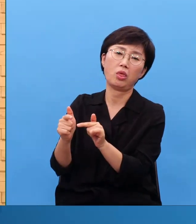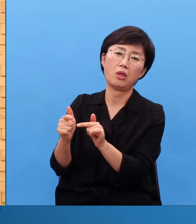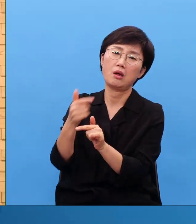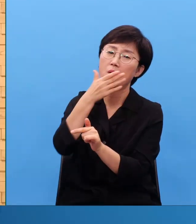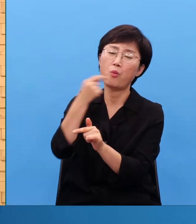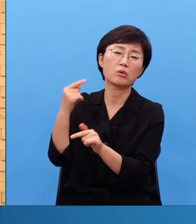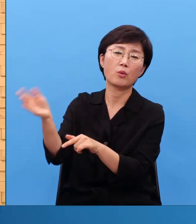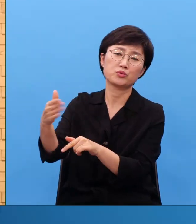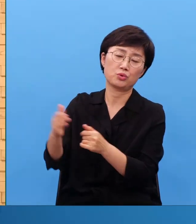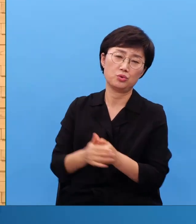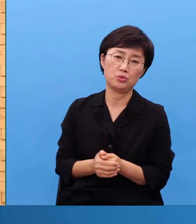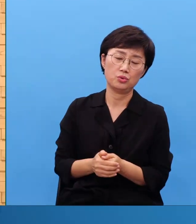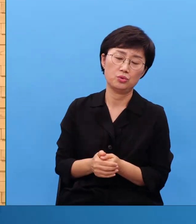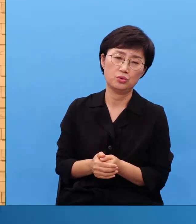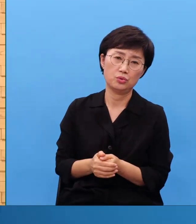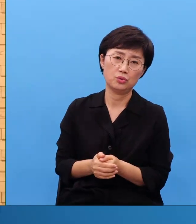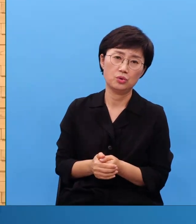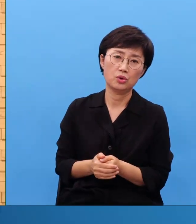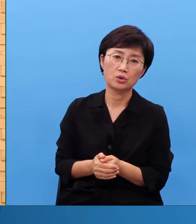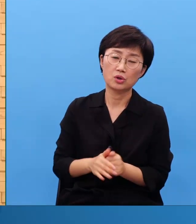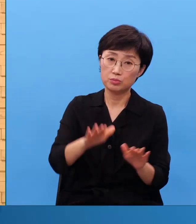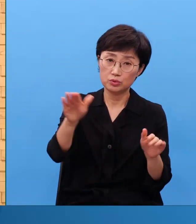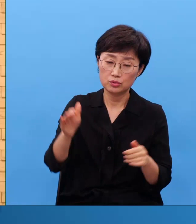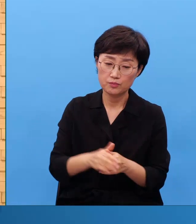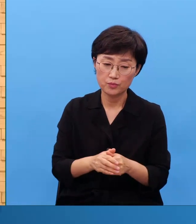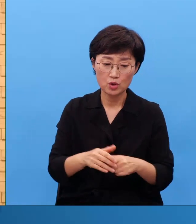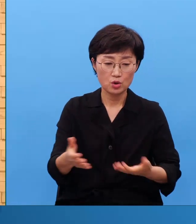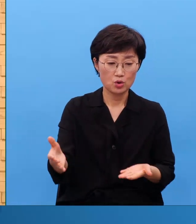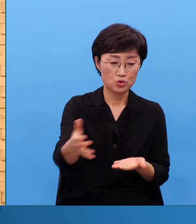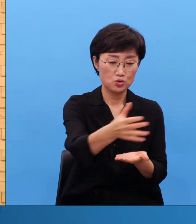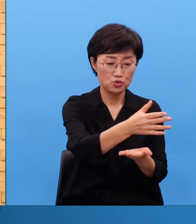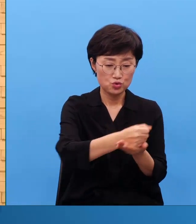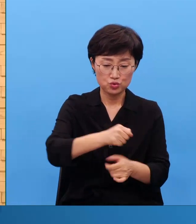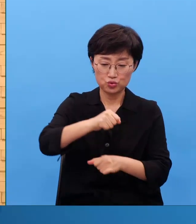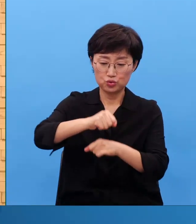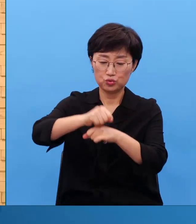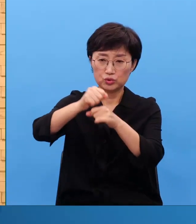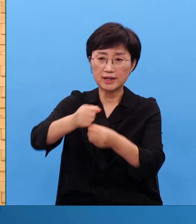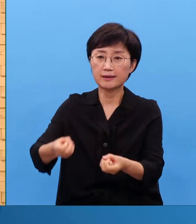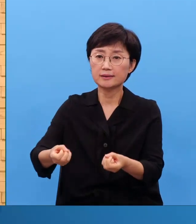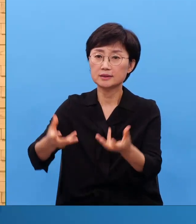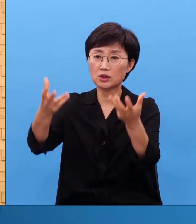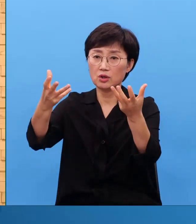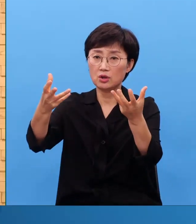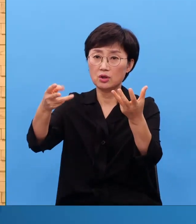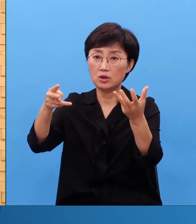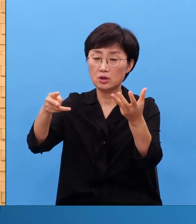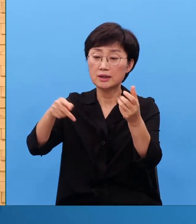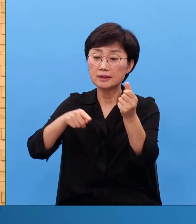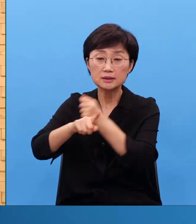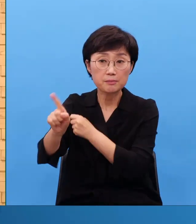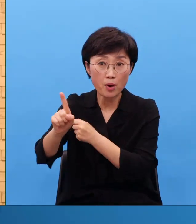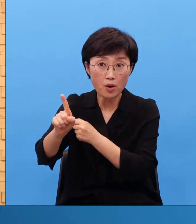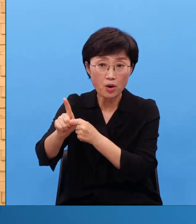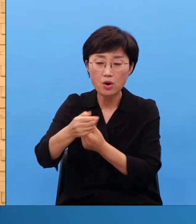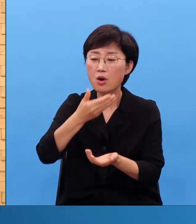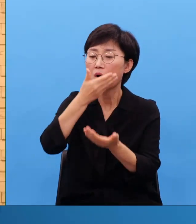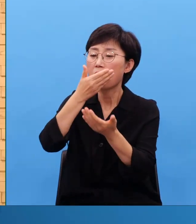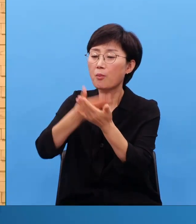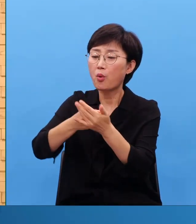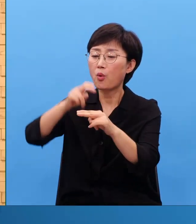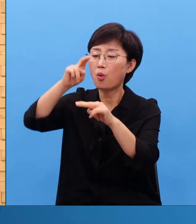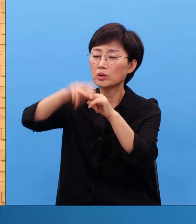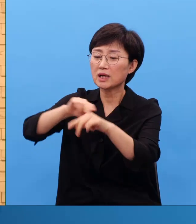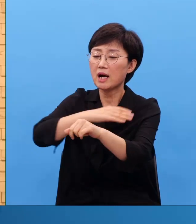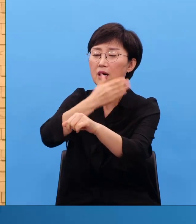중요합니다. America has failed to know this, and you're very 수장절 이 important. 말은 보좌의 축복이 너의 배경이니까 걱정하지 마 이 말이에요. The Feast of Ingathering is that